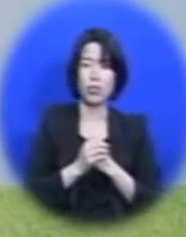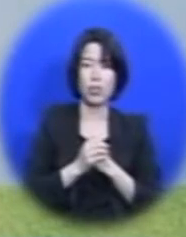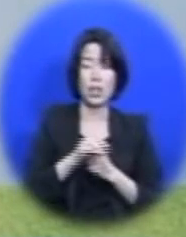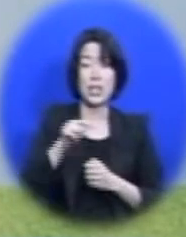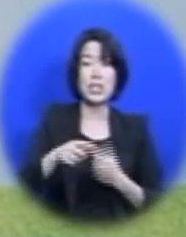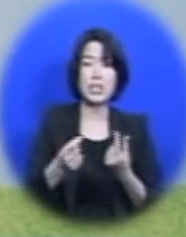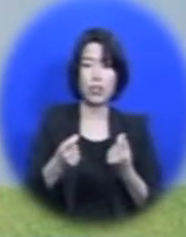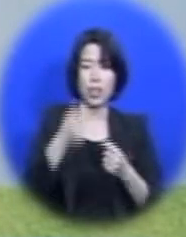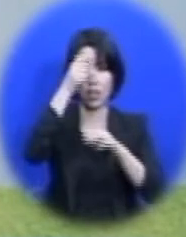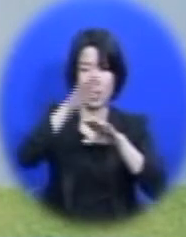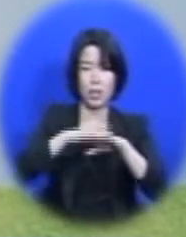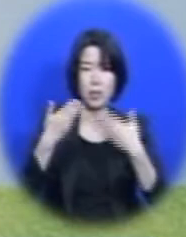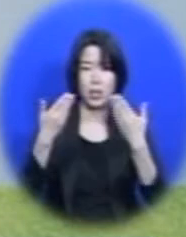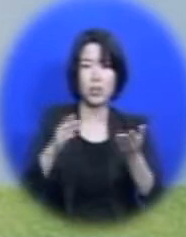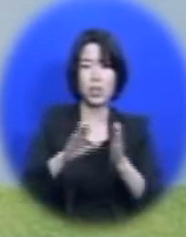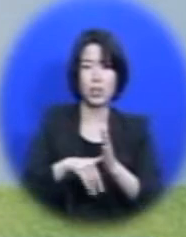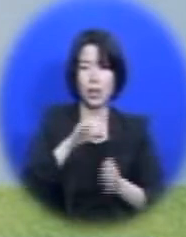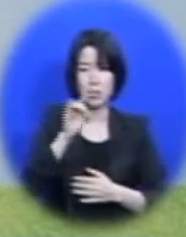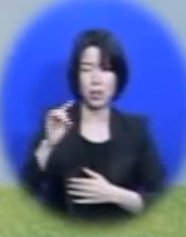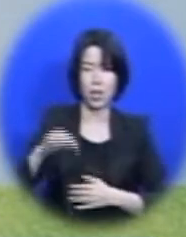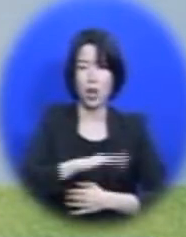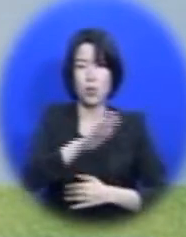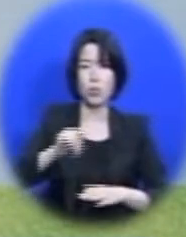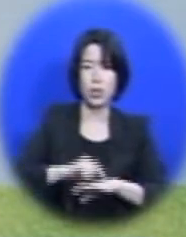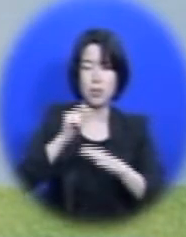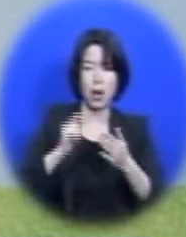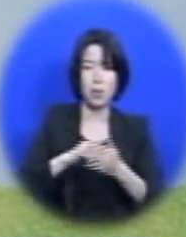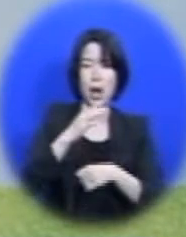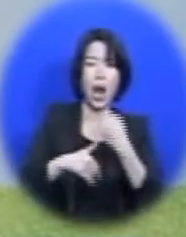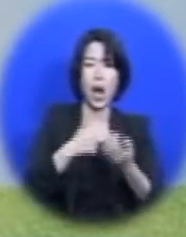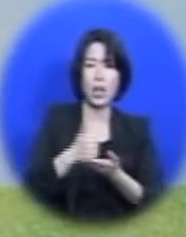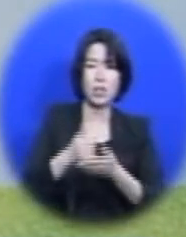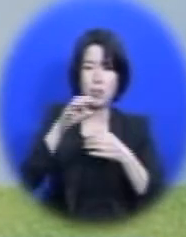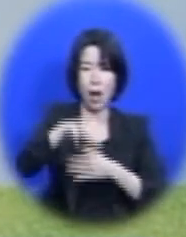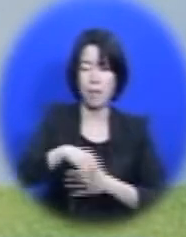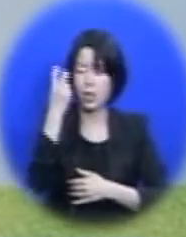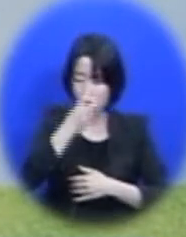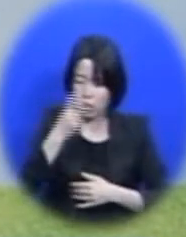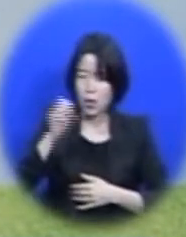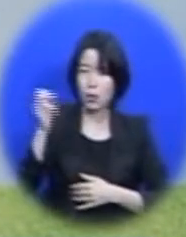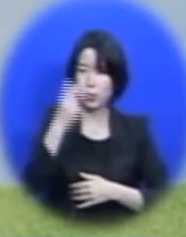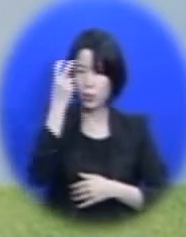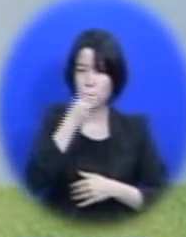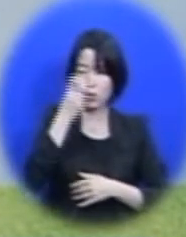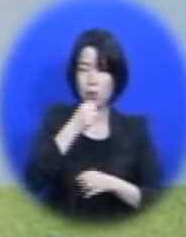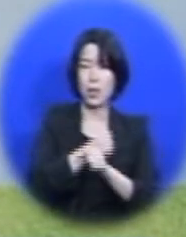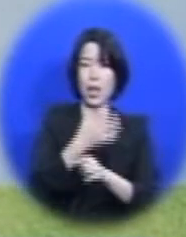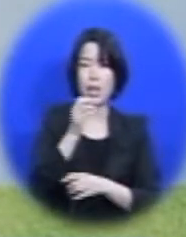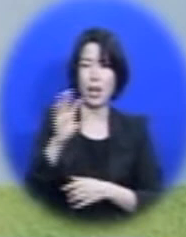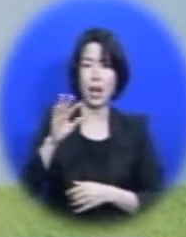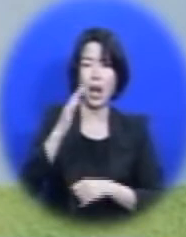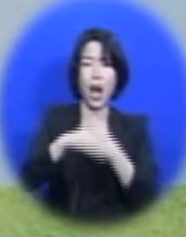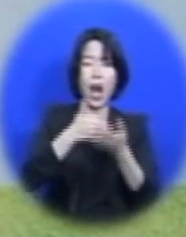이렇게 우리가 예배 드릴 때마다 우리의 마음을 하나님 앞에 점검하고 점검해야 이제 하나님 앞에 설